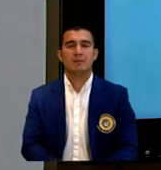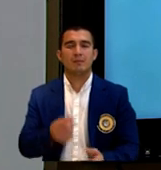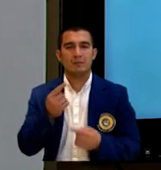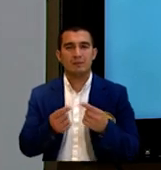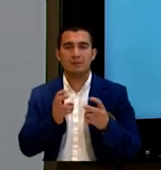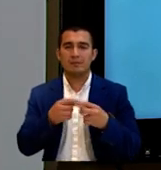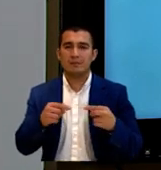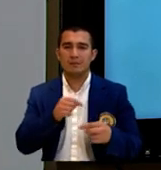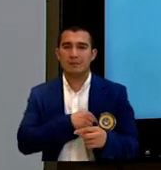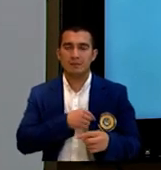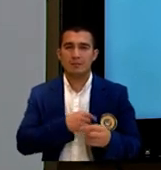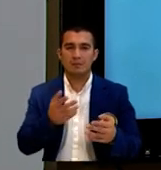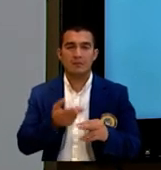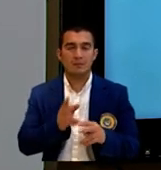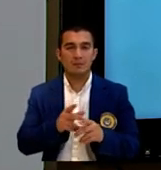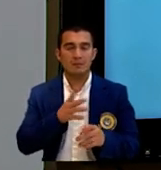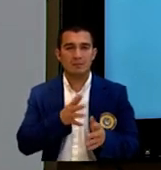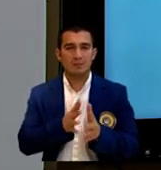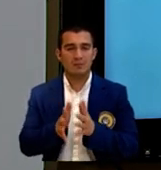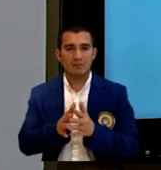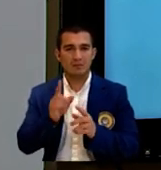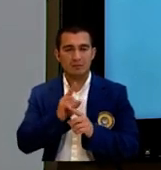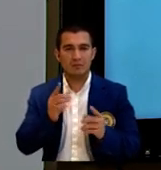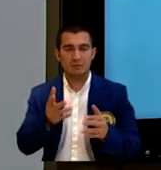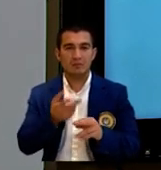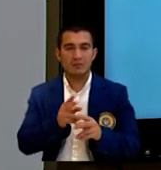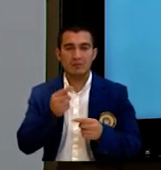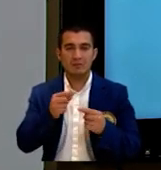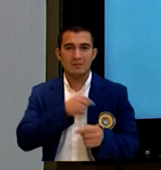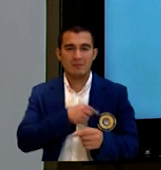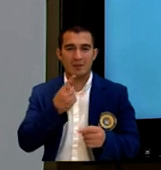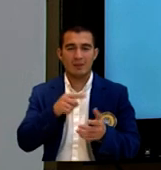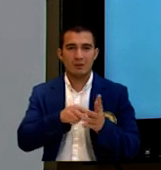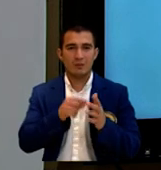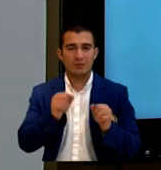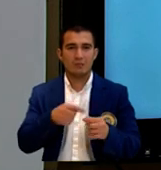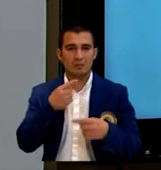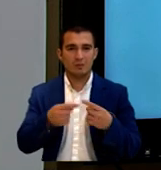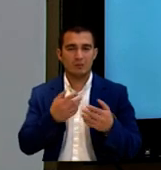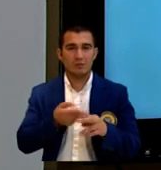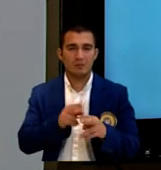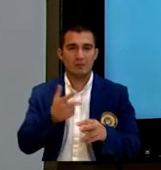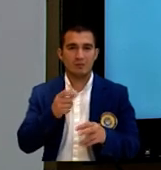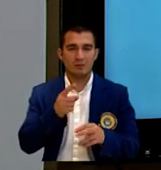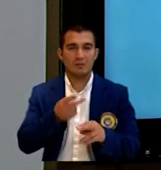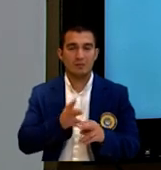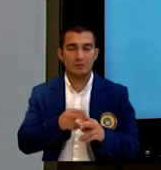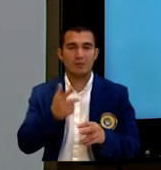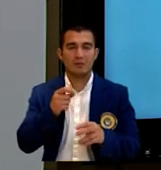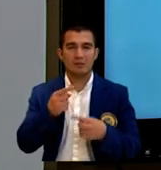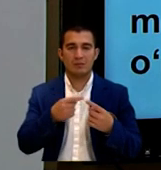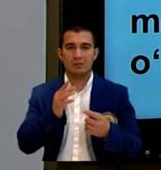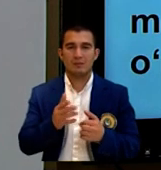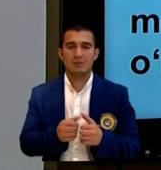Molekulalar bir-biri bilan o'zaro ta'sirlashmaydigan hamda molekulalari moddiy nuqta deb qaraladigan gazlarga ideal gazlar deb